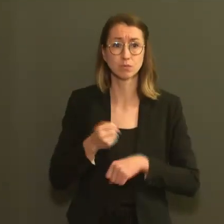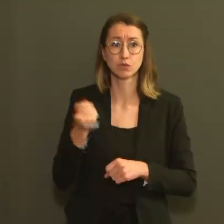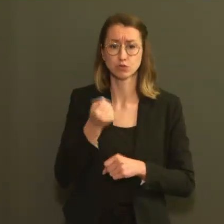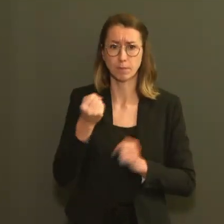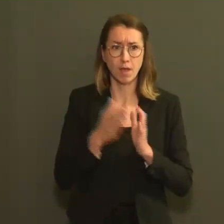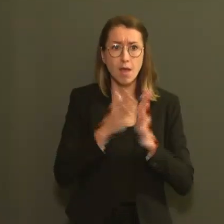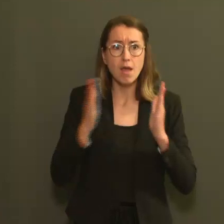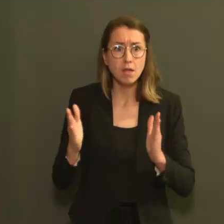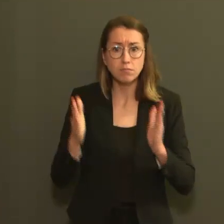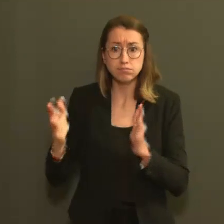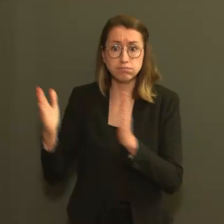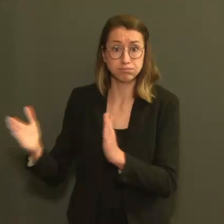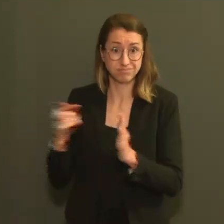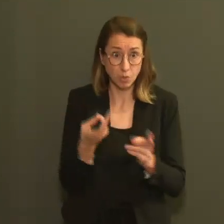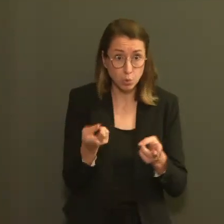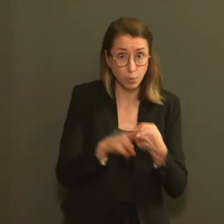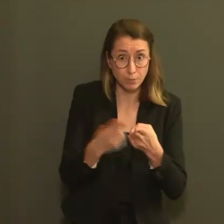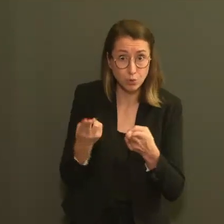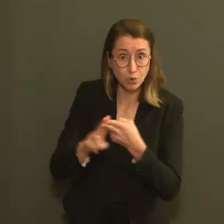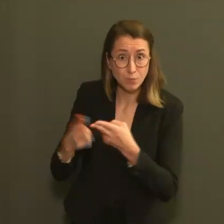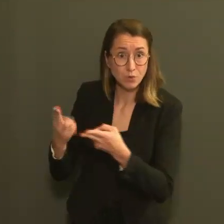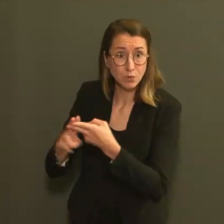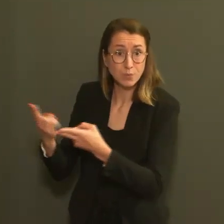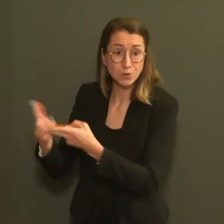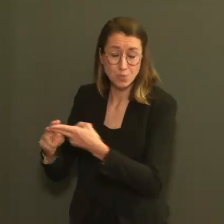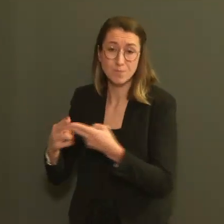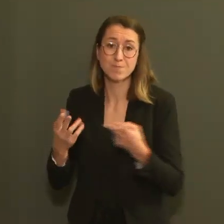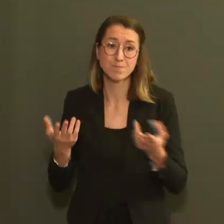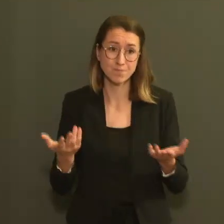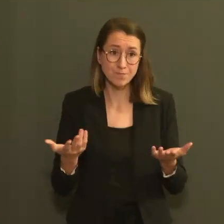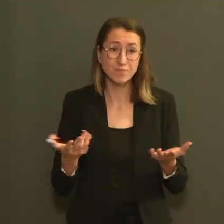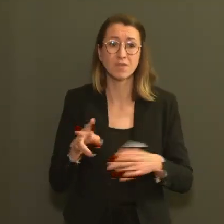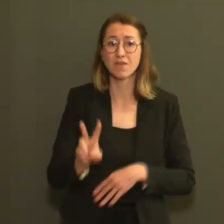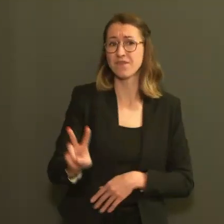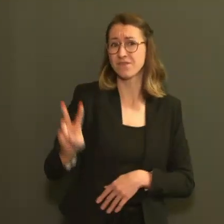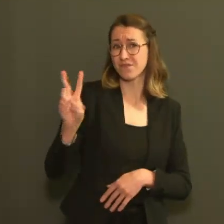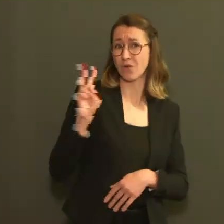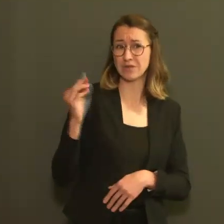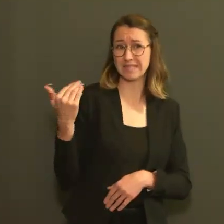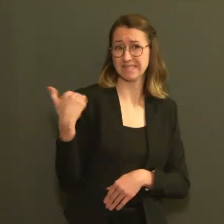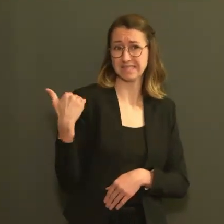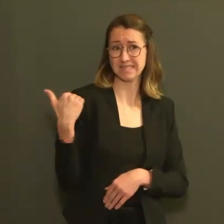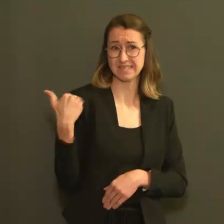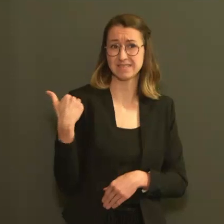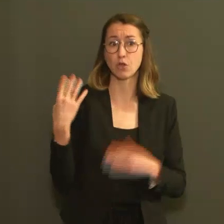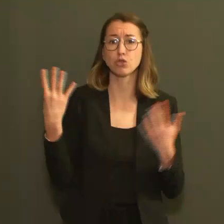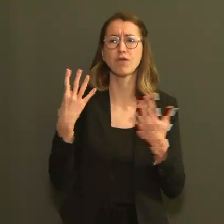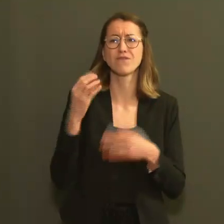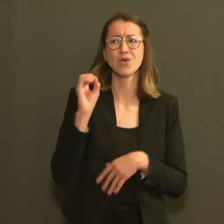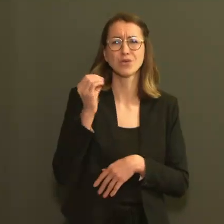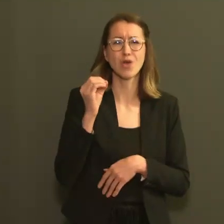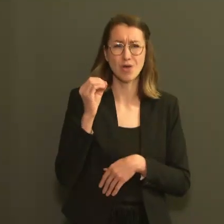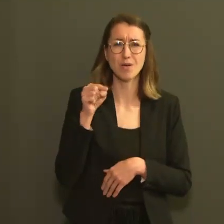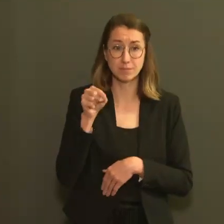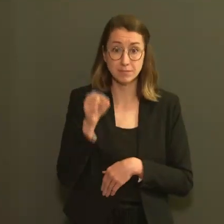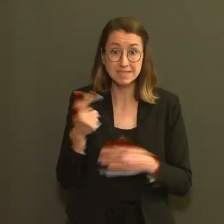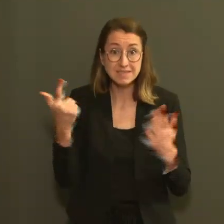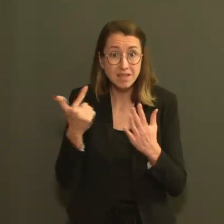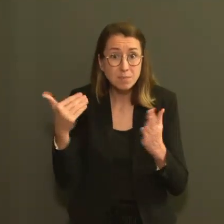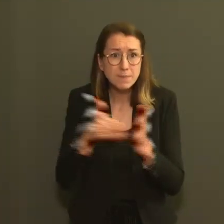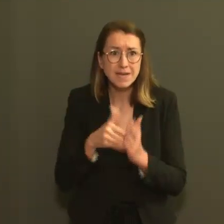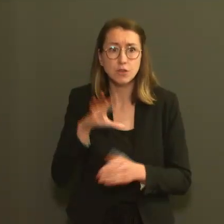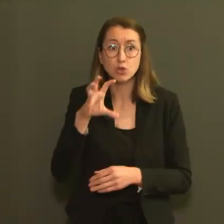jours. Vendredi passé, le vendredi 9 octobre, nous avons dépassé le cap des 7000 nouveaux cas, en l'occurrence